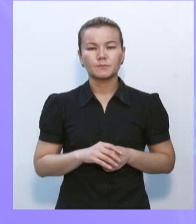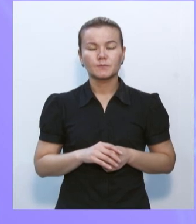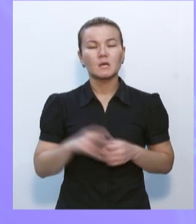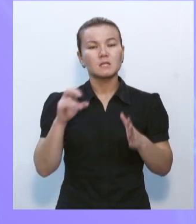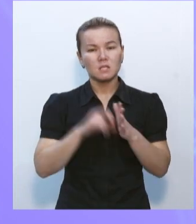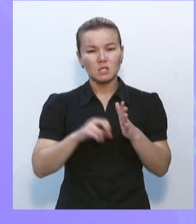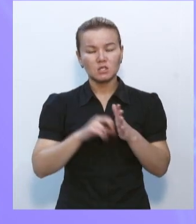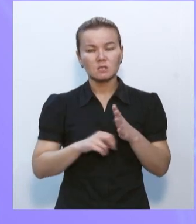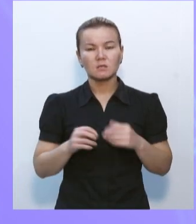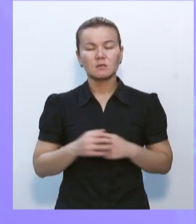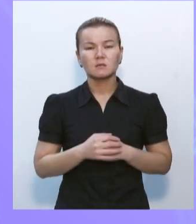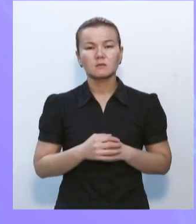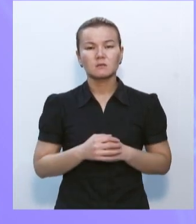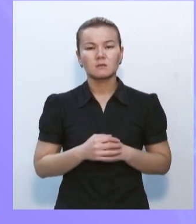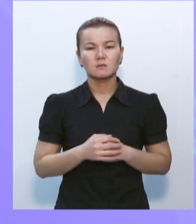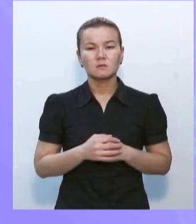Текшергиле.